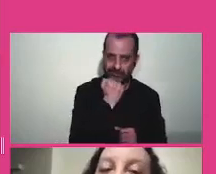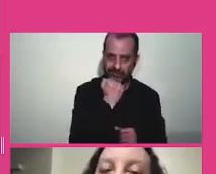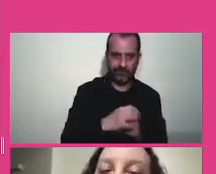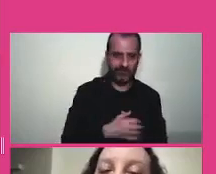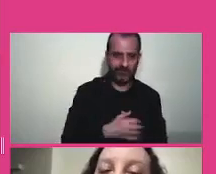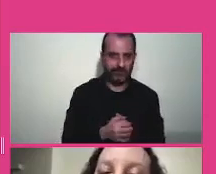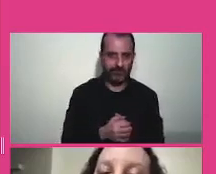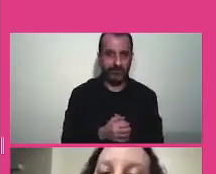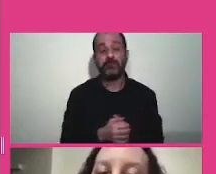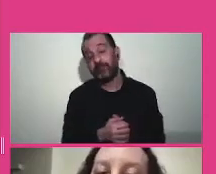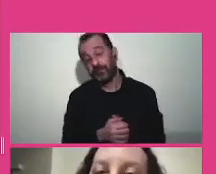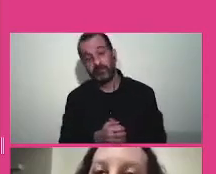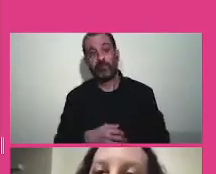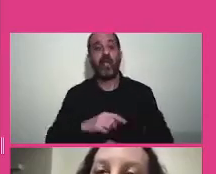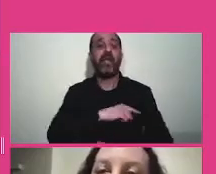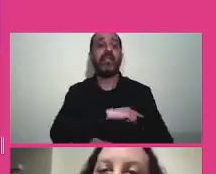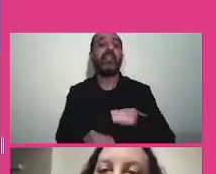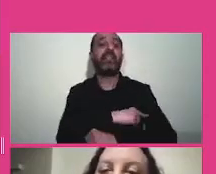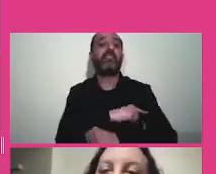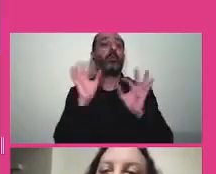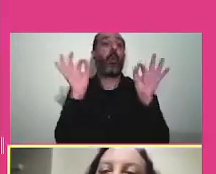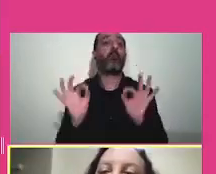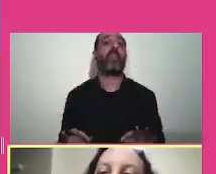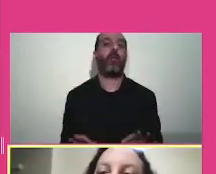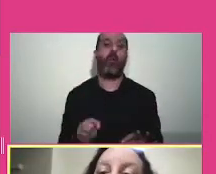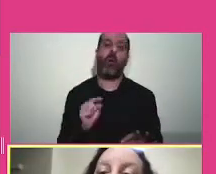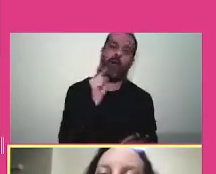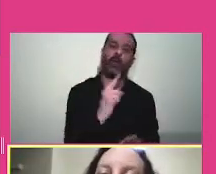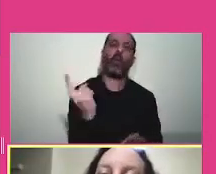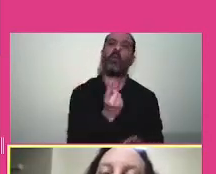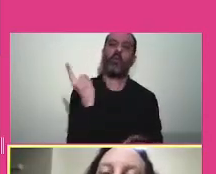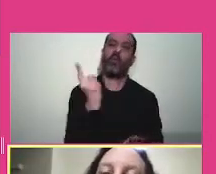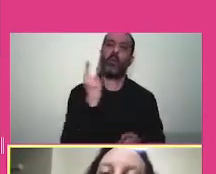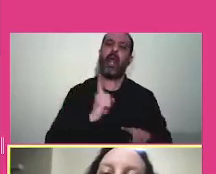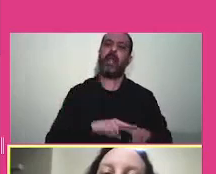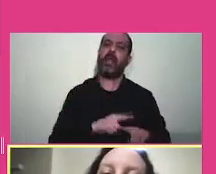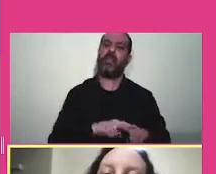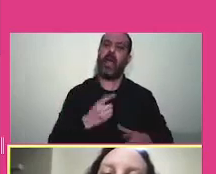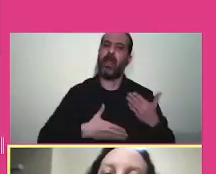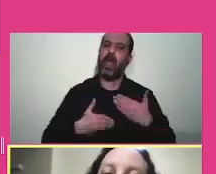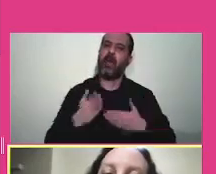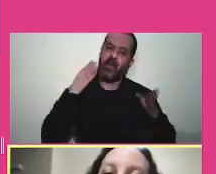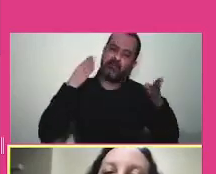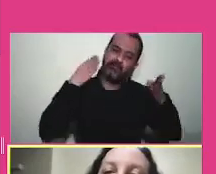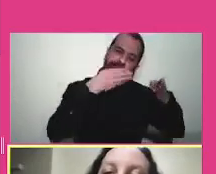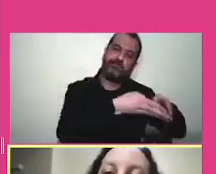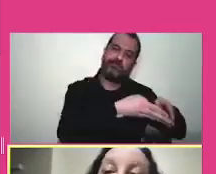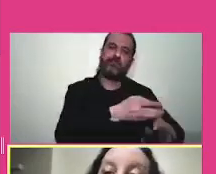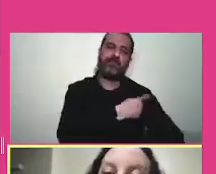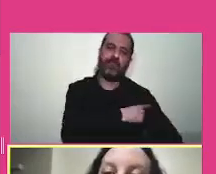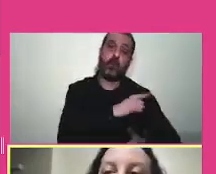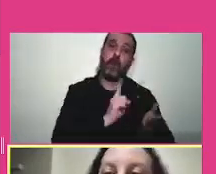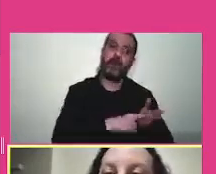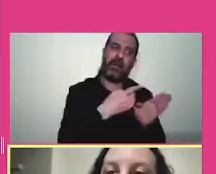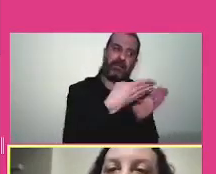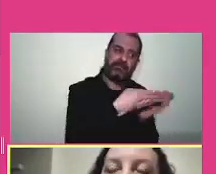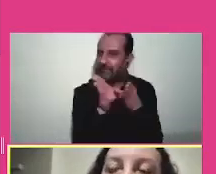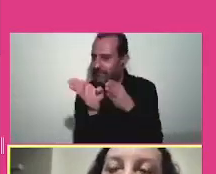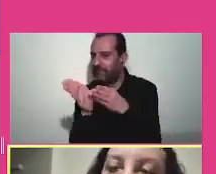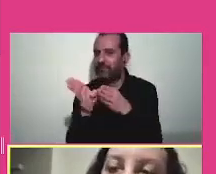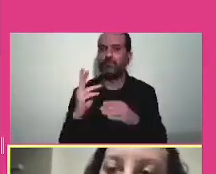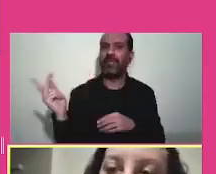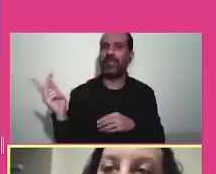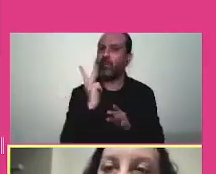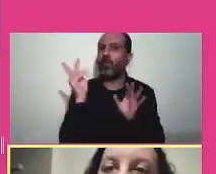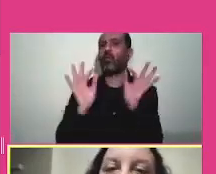Το ιατρικό μας απαντάει, δυστυχώς είναι στην Ελλάδα ακόμα, αν και το κοινωνικό είναι αυτό που θα θέλαμε να είναι,